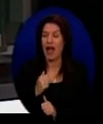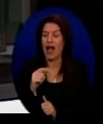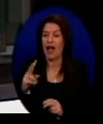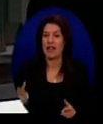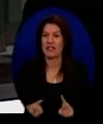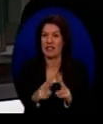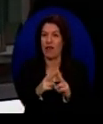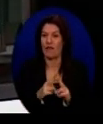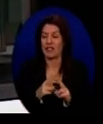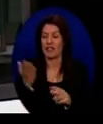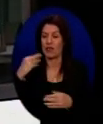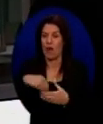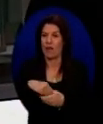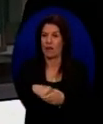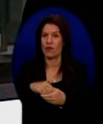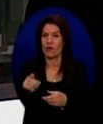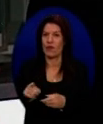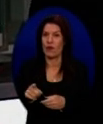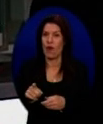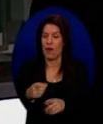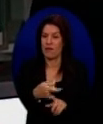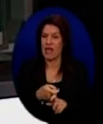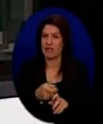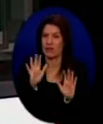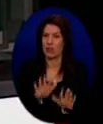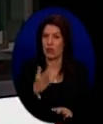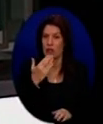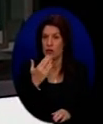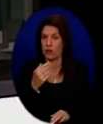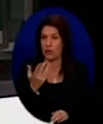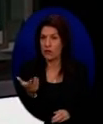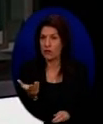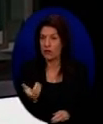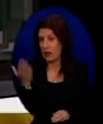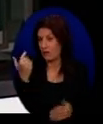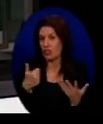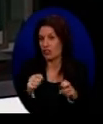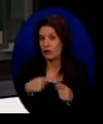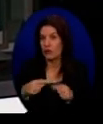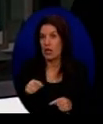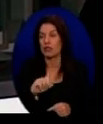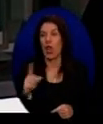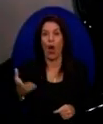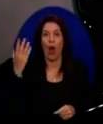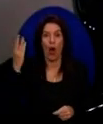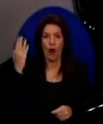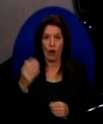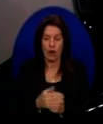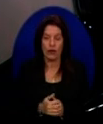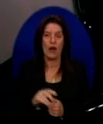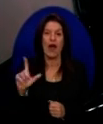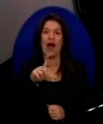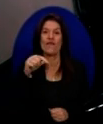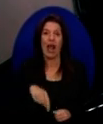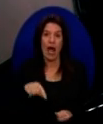האנטישמיות, כן? זה לא כל כך רחוק. אבל אני לא חושב שאם... אבל היום בפירוש דעתי, זו דעתי, את יכולה